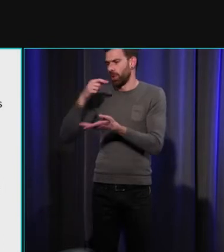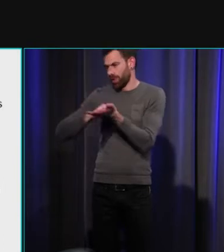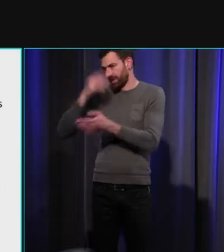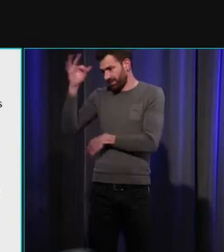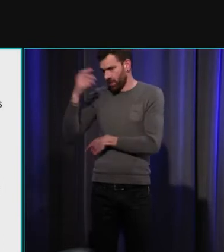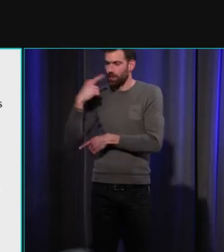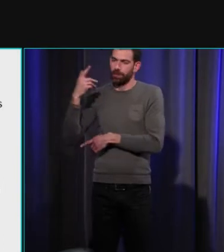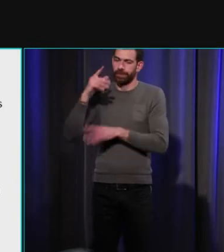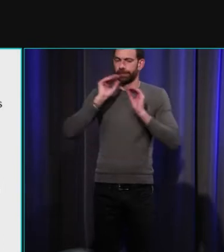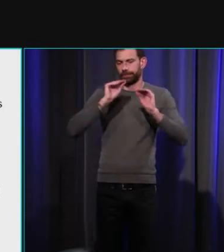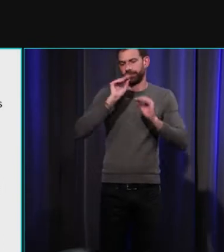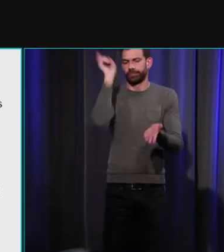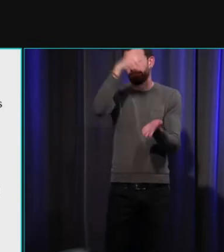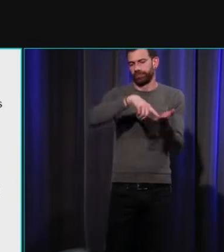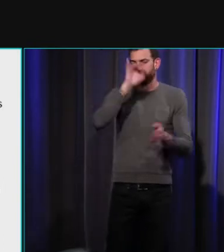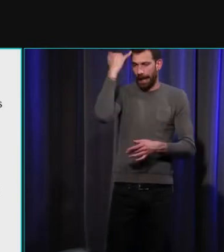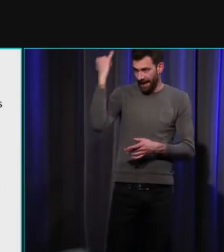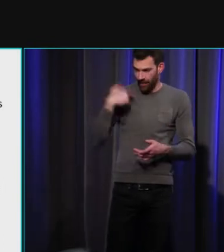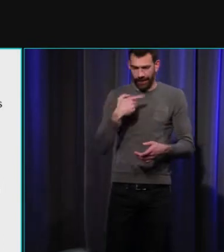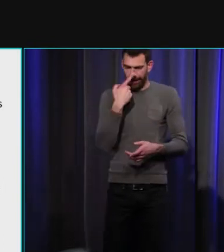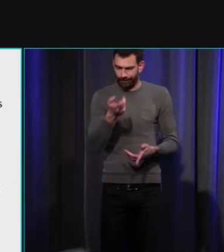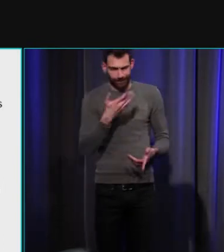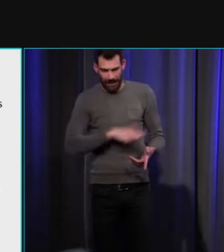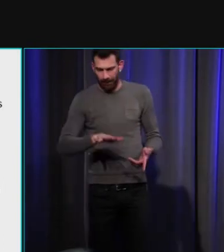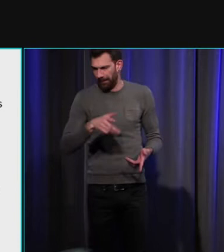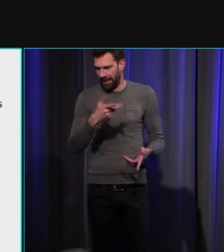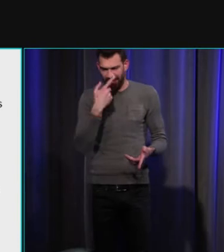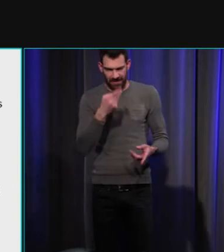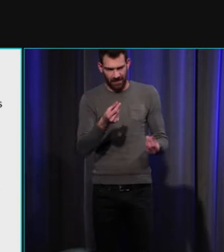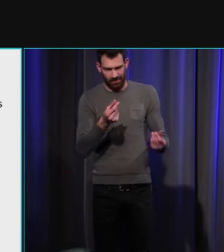il les trouvait trop matérialiste et pas trop